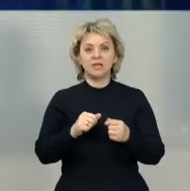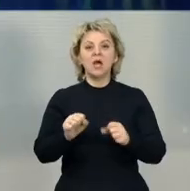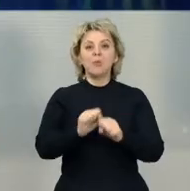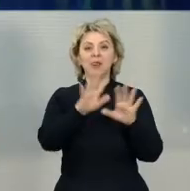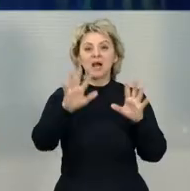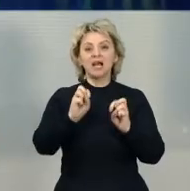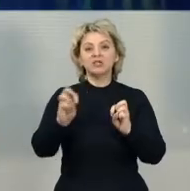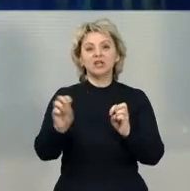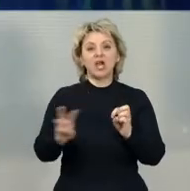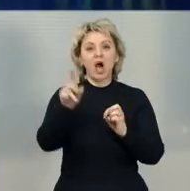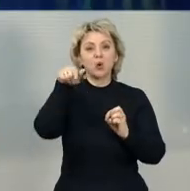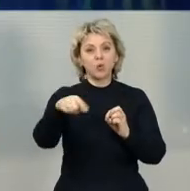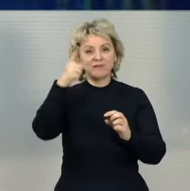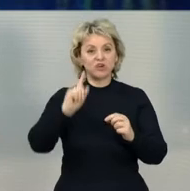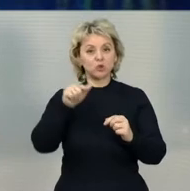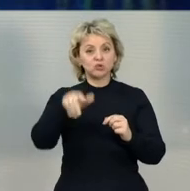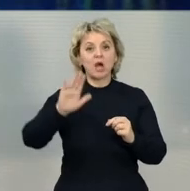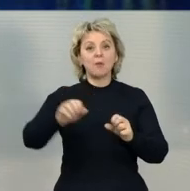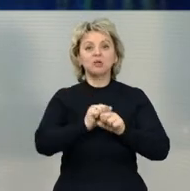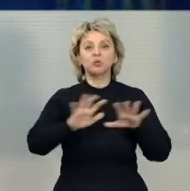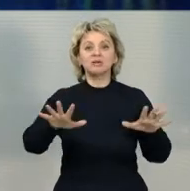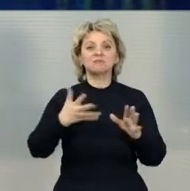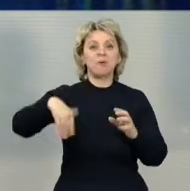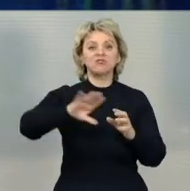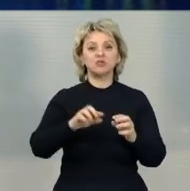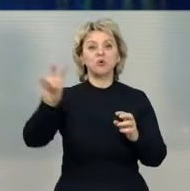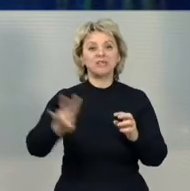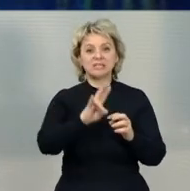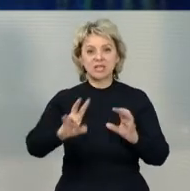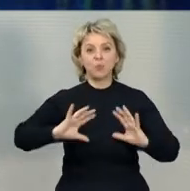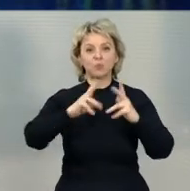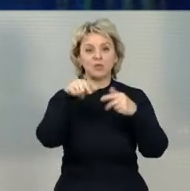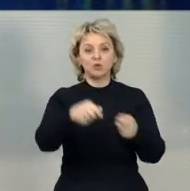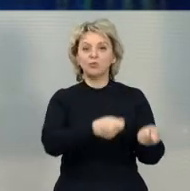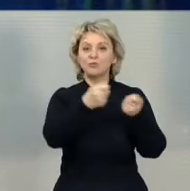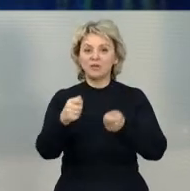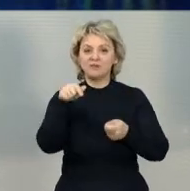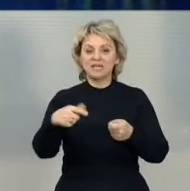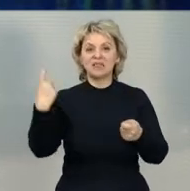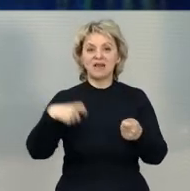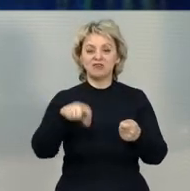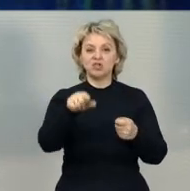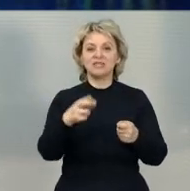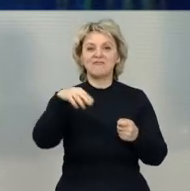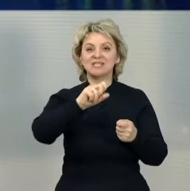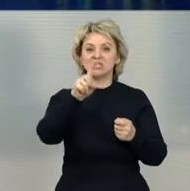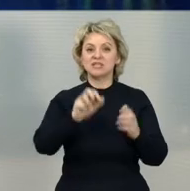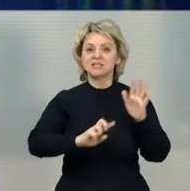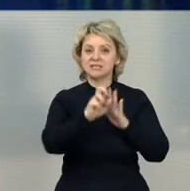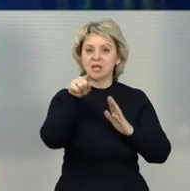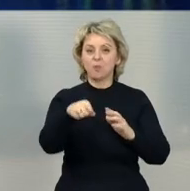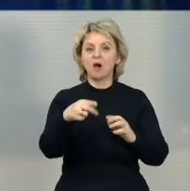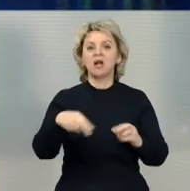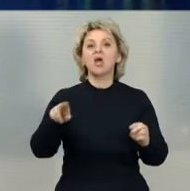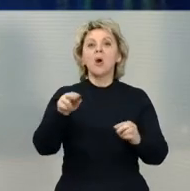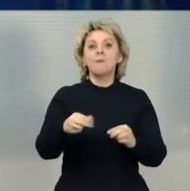Благодатный огонь сходит в Иерусалиме, а потом распространяется по всему христианскому миру. Привезли его и в Новочеркасский Вознесенский собор.